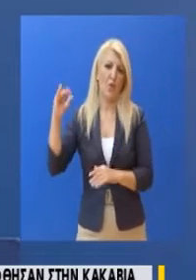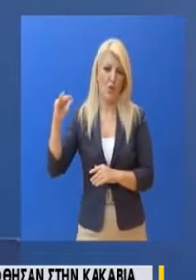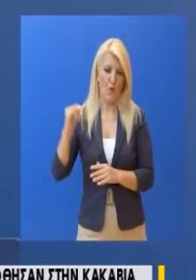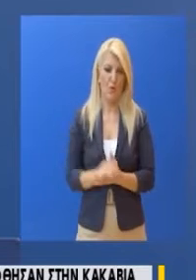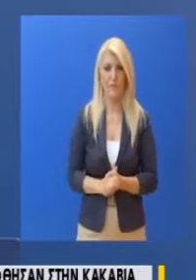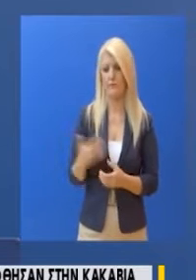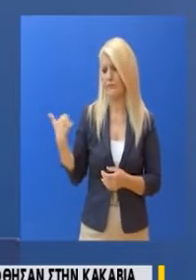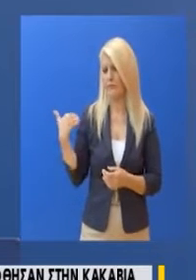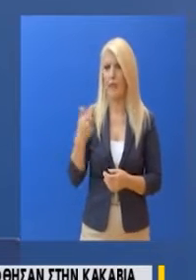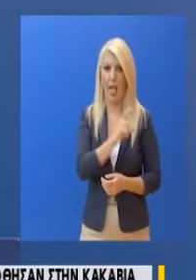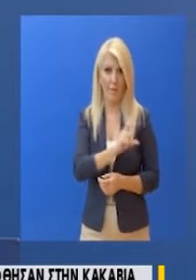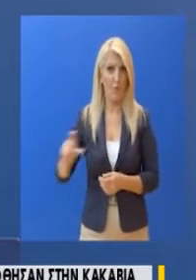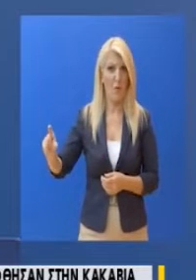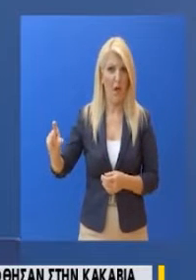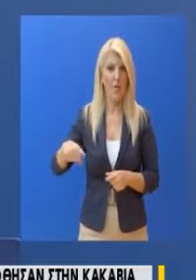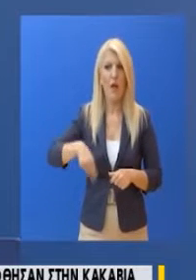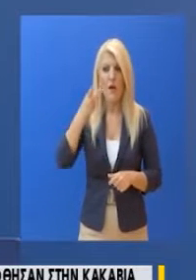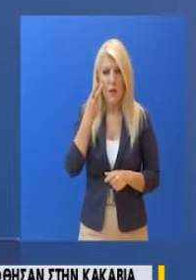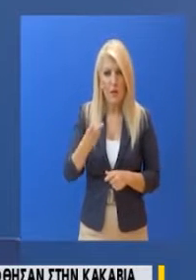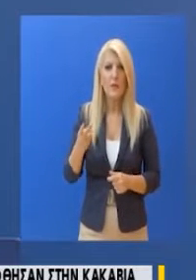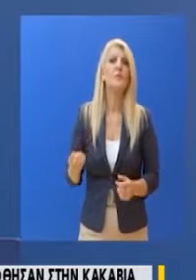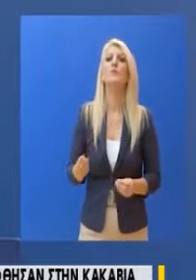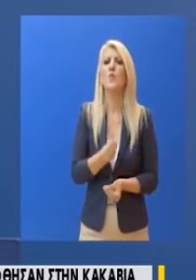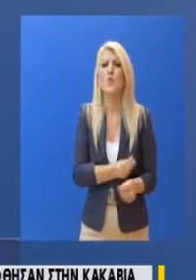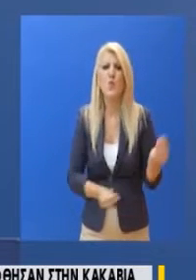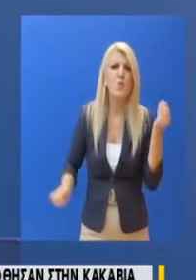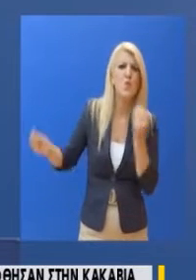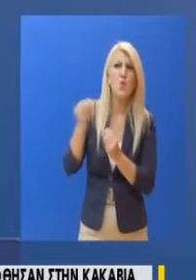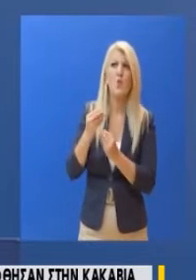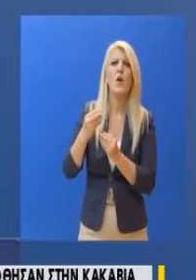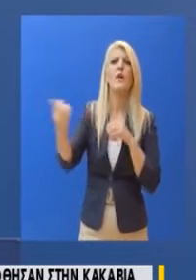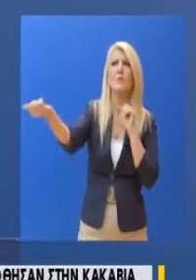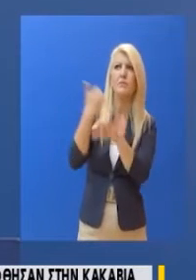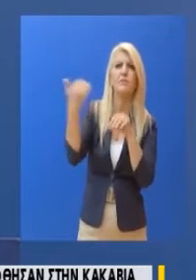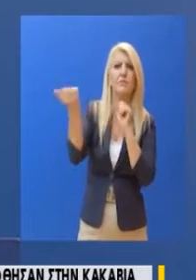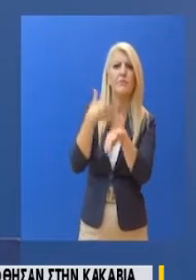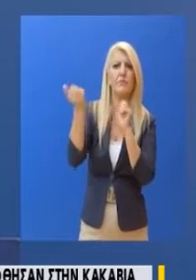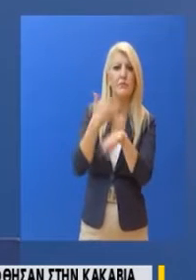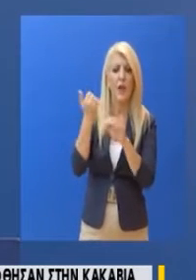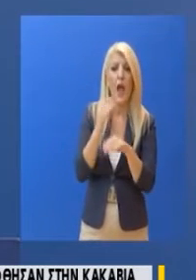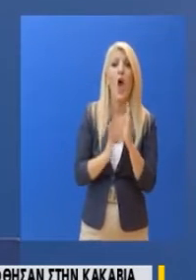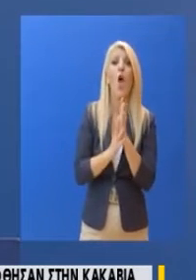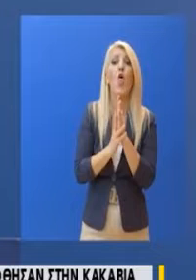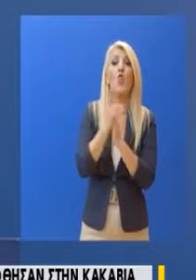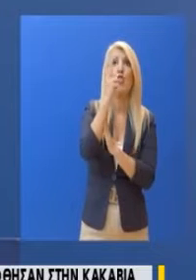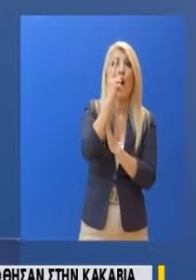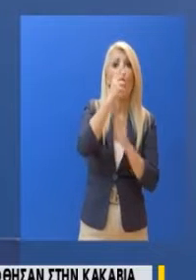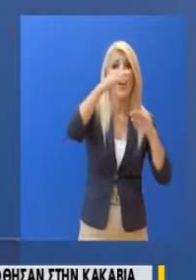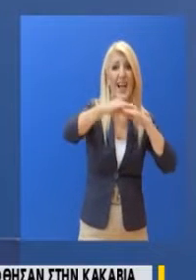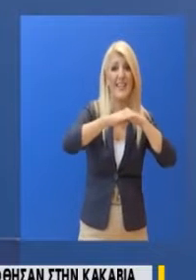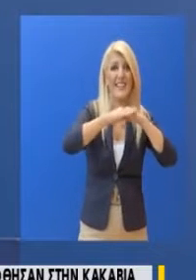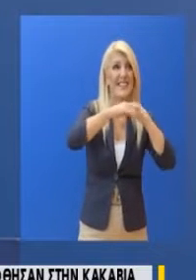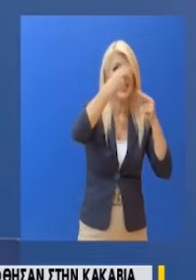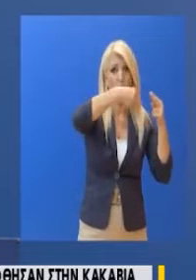εβδομάδα παρατηρήθηκε συνεχώς αυξανόμενη ροή διελεύσεων είσοδος-έξοδος από τις 12 χερσαίες πύλες της χώρας πλην